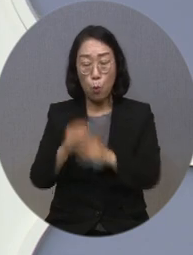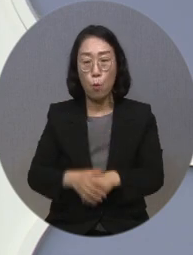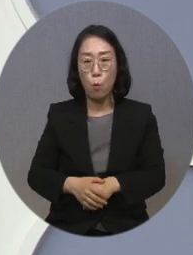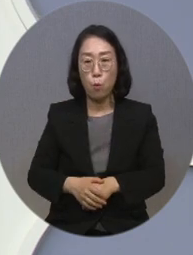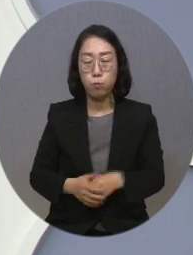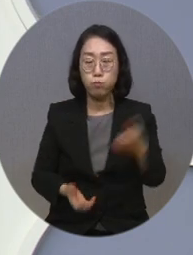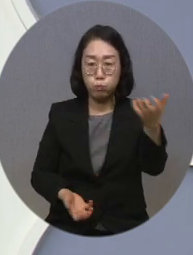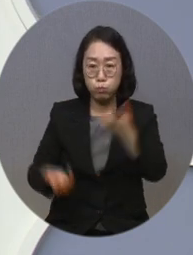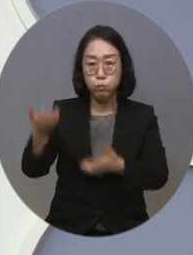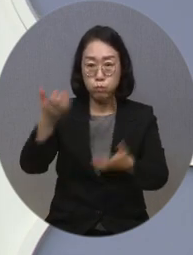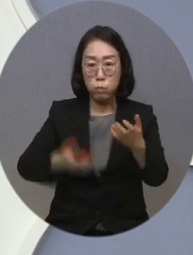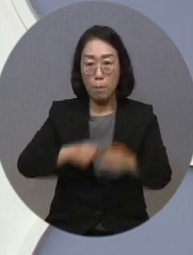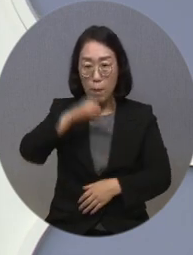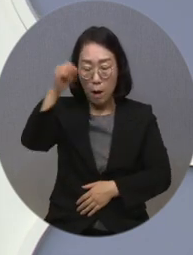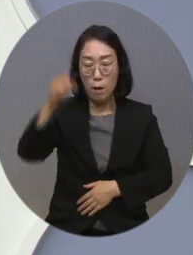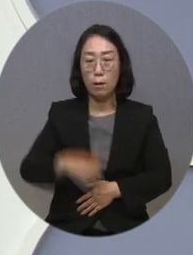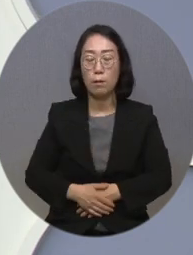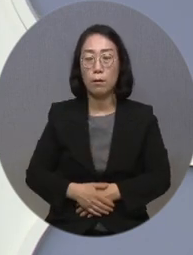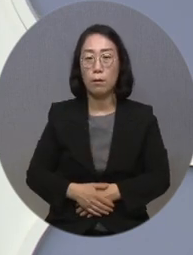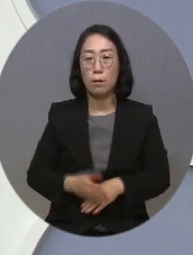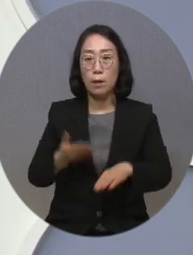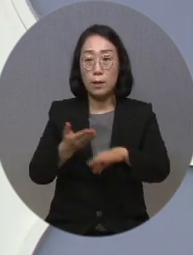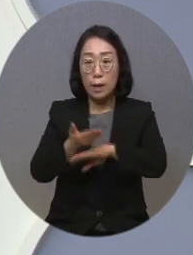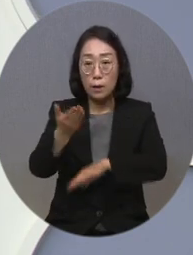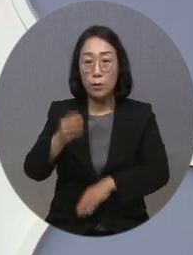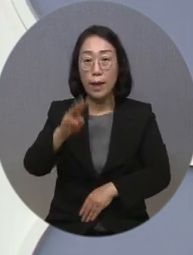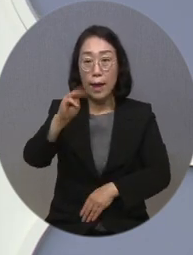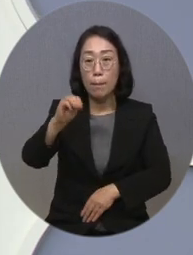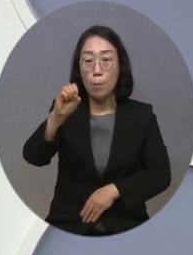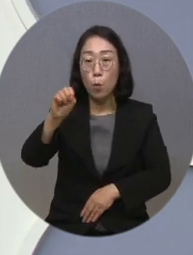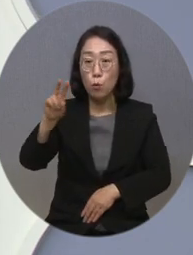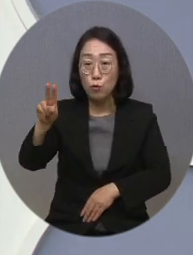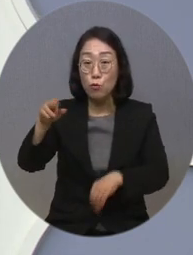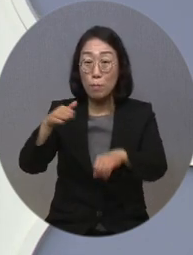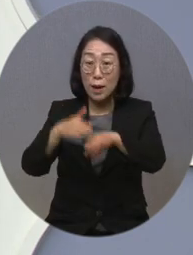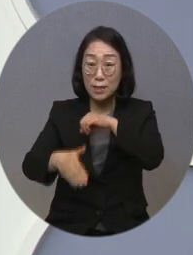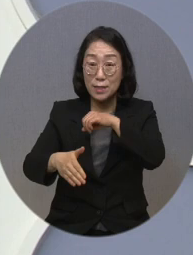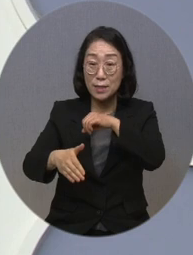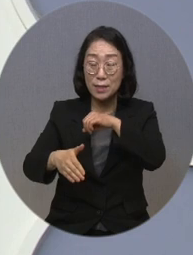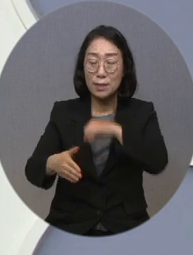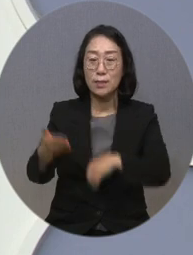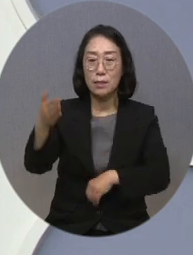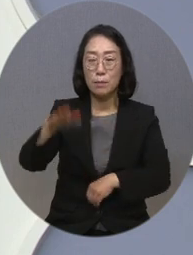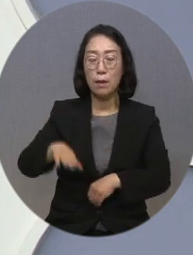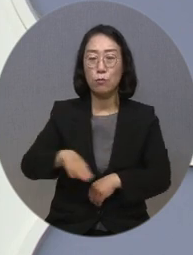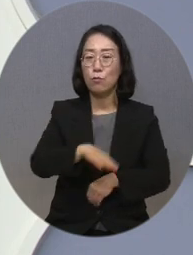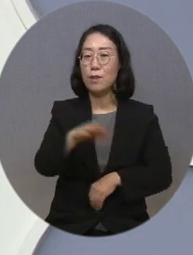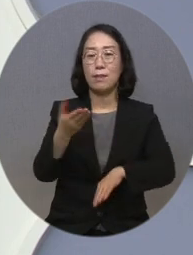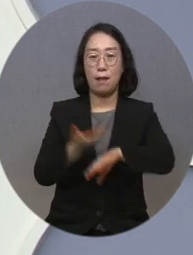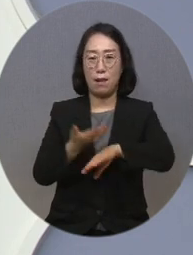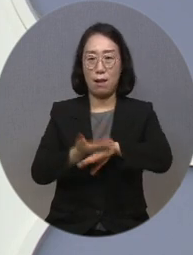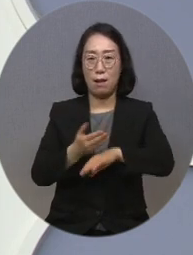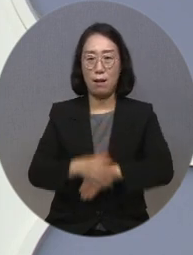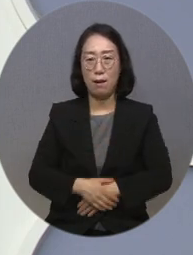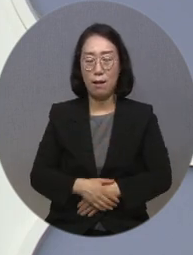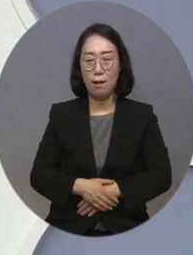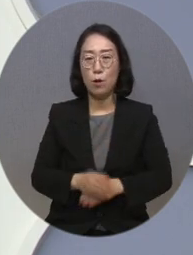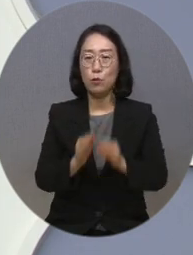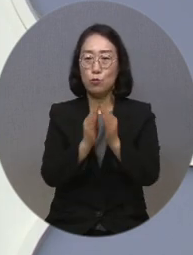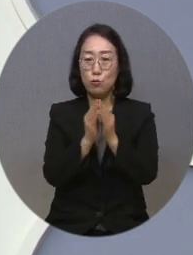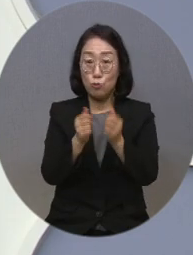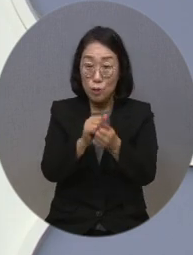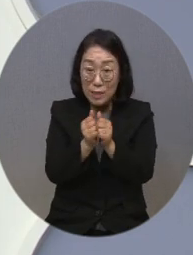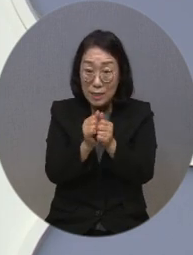유치하겠다 의사만 표시하면 MOU 형태로 계약을 맺었지만 저는 그 저기 주식시장에 공시도 하고